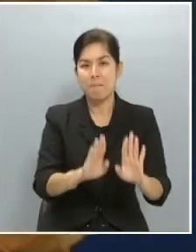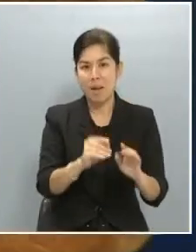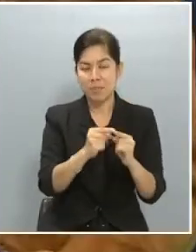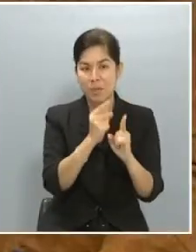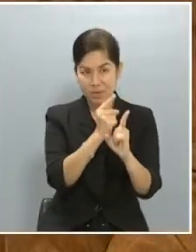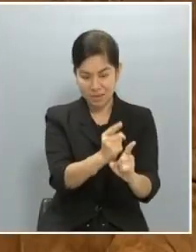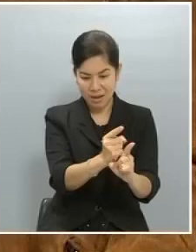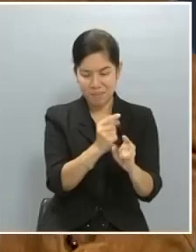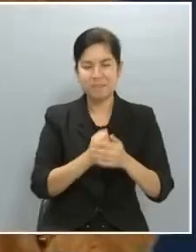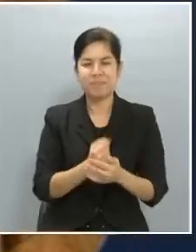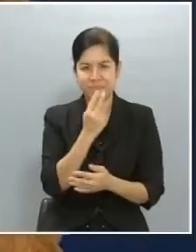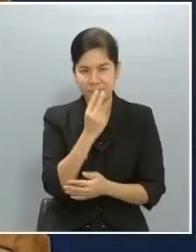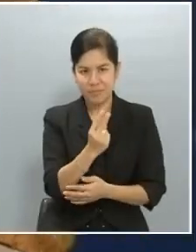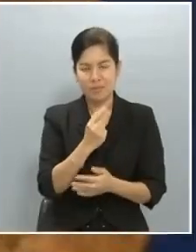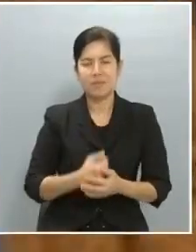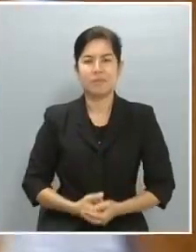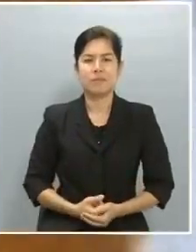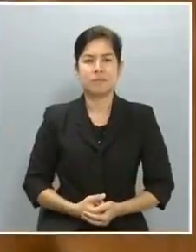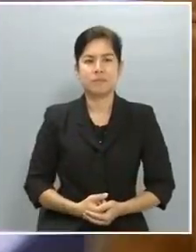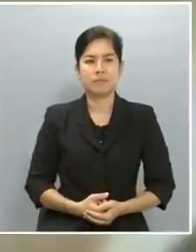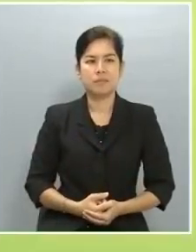อนนี้ไม่ออกแล้วฮะ